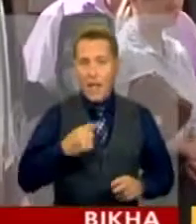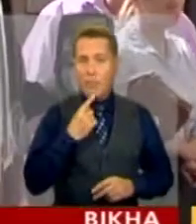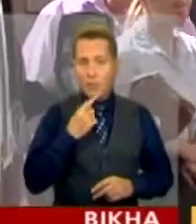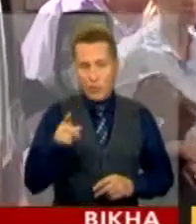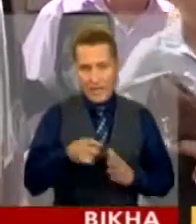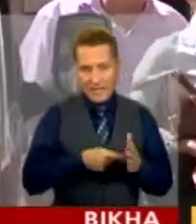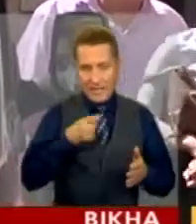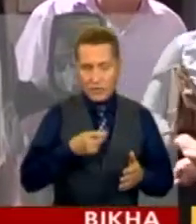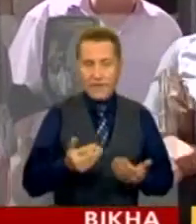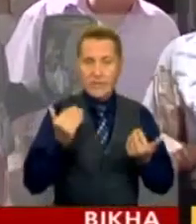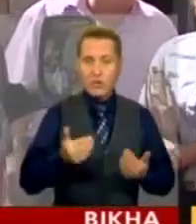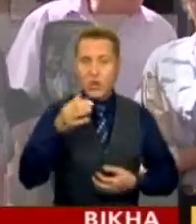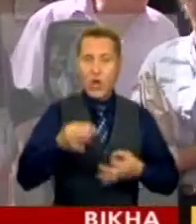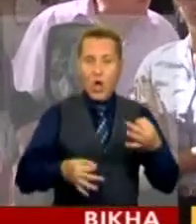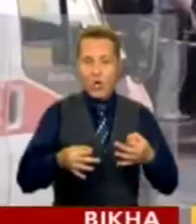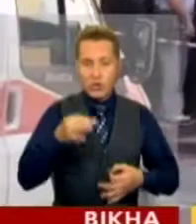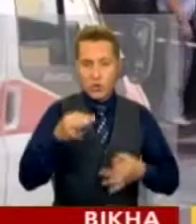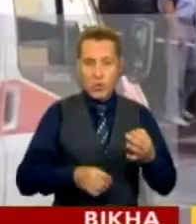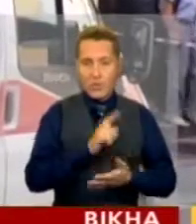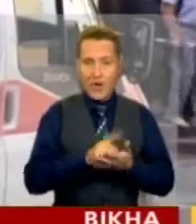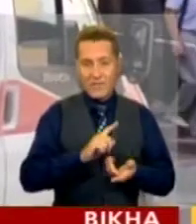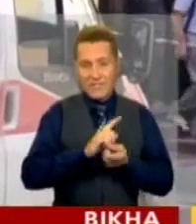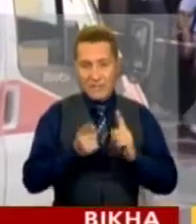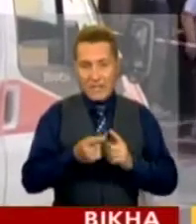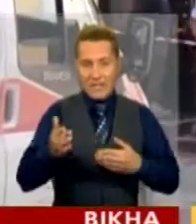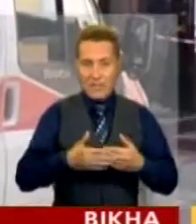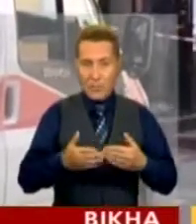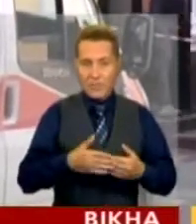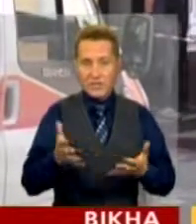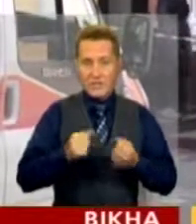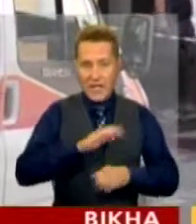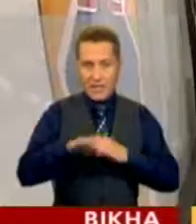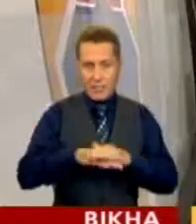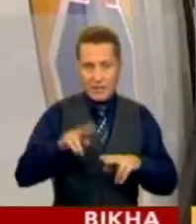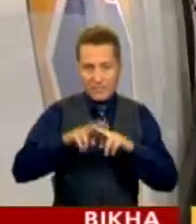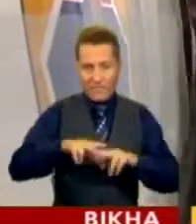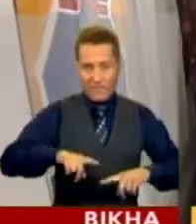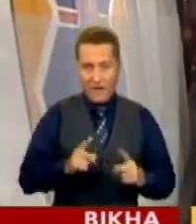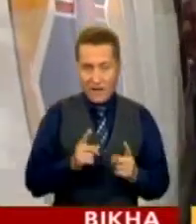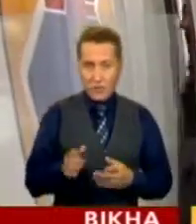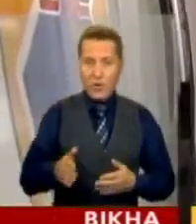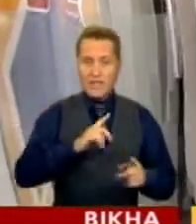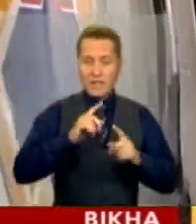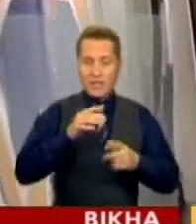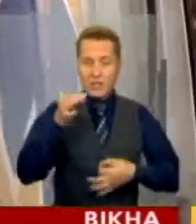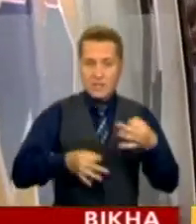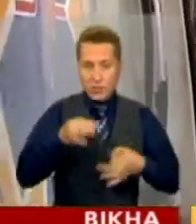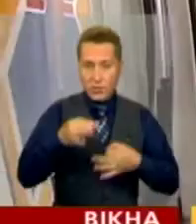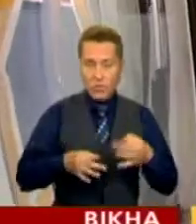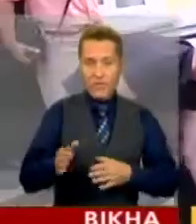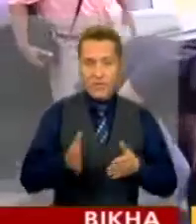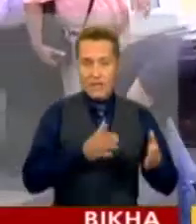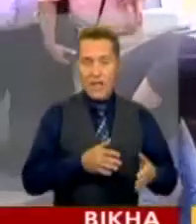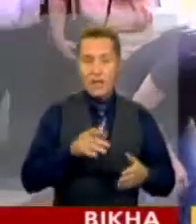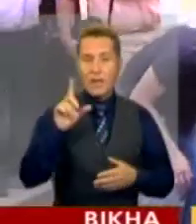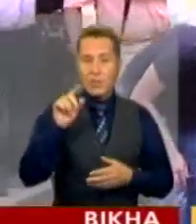з'ясувати. Сьогодні суд мав змінити ректору запобіжний захід, взяти під варту. Засідання суду відклали на понеділок через відсутність Мельника.